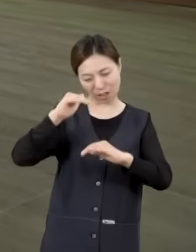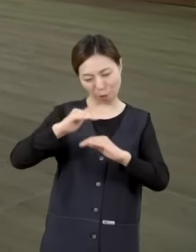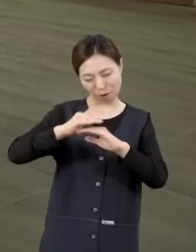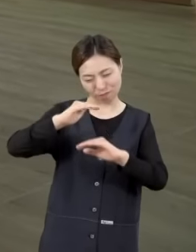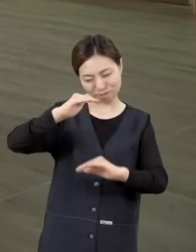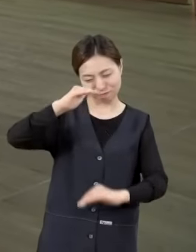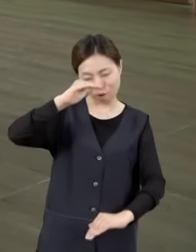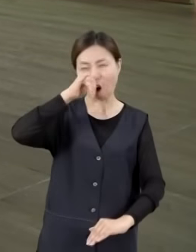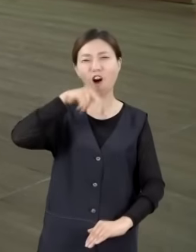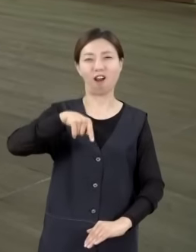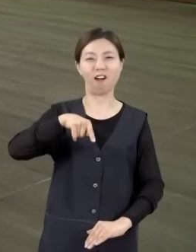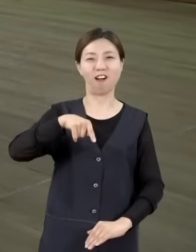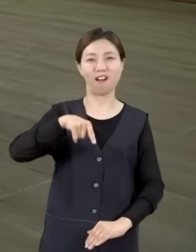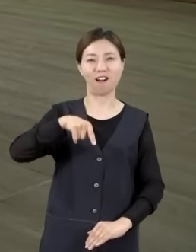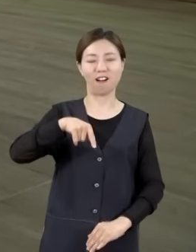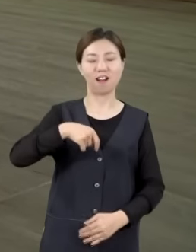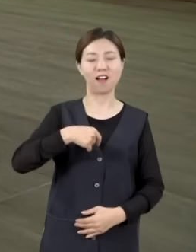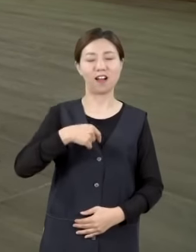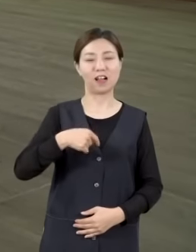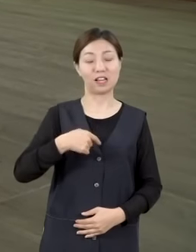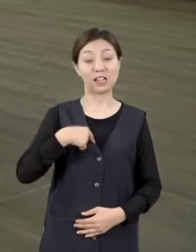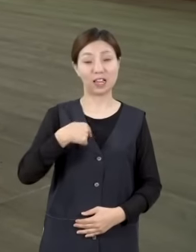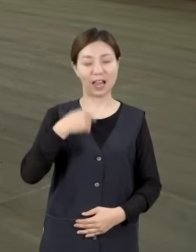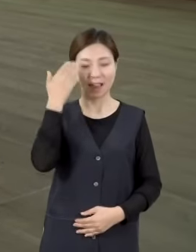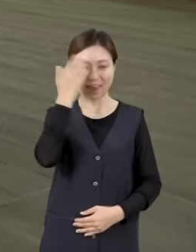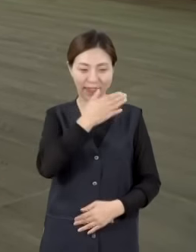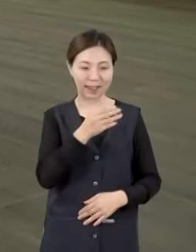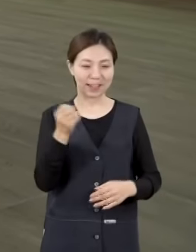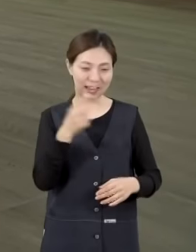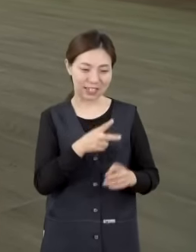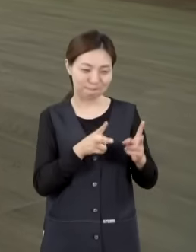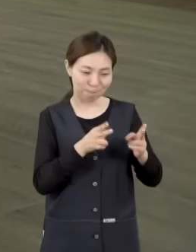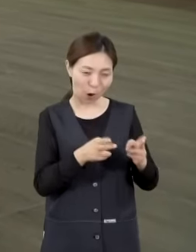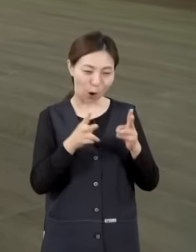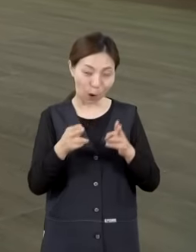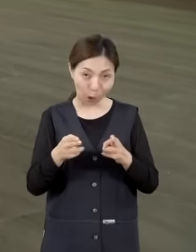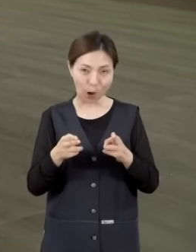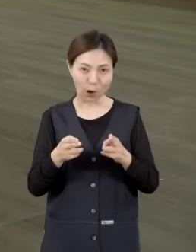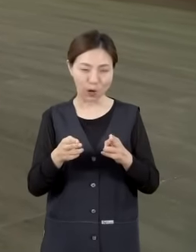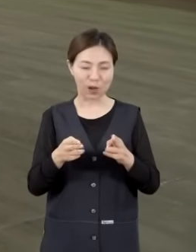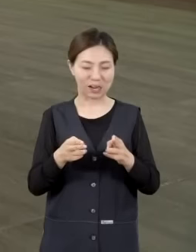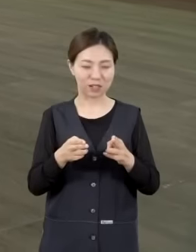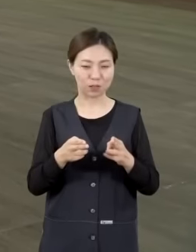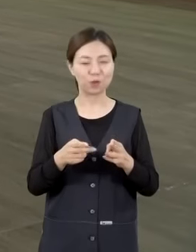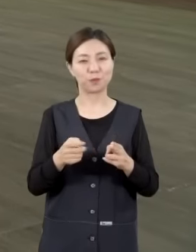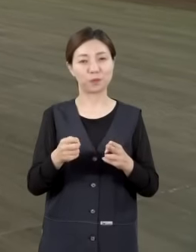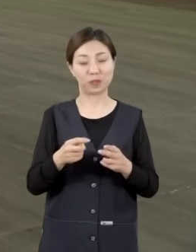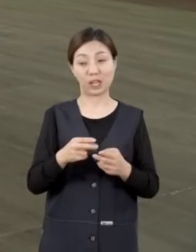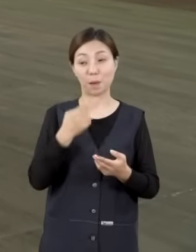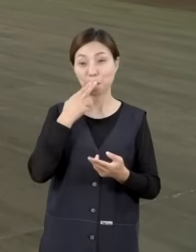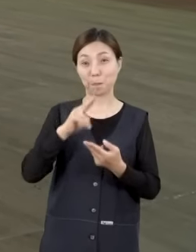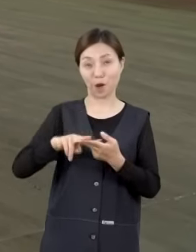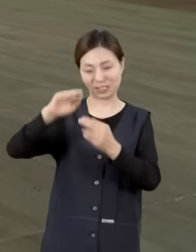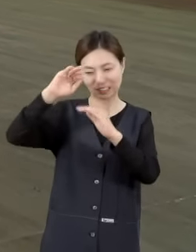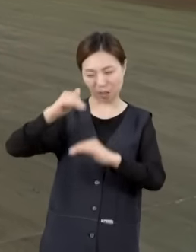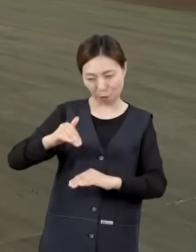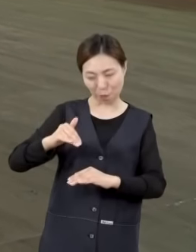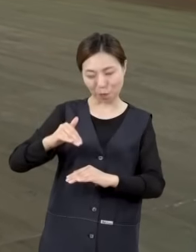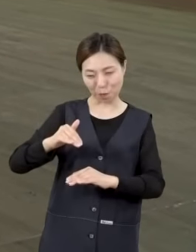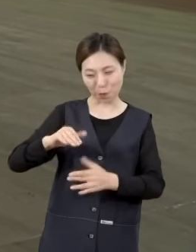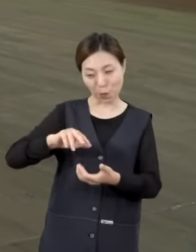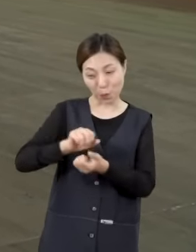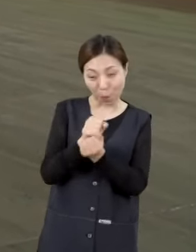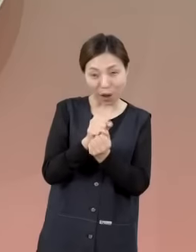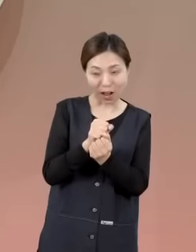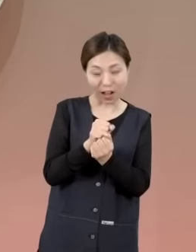진행형이구요 내용이 좀 길어요 그래서 제가 조금 어 문장을 좀 다듬고 어